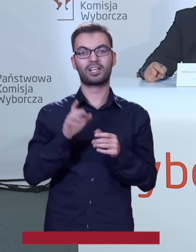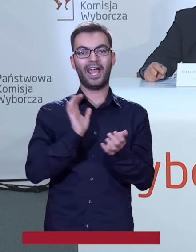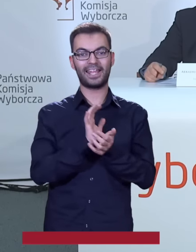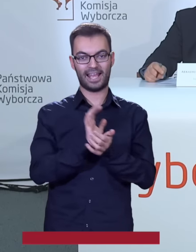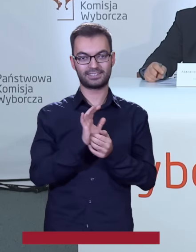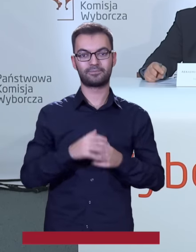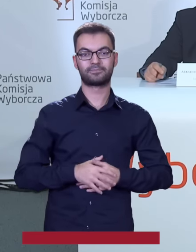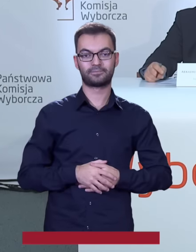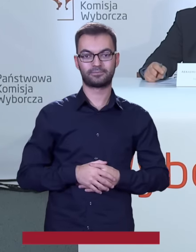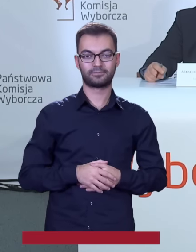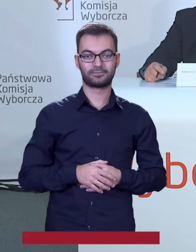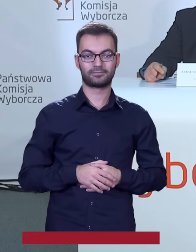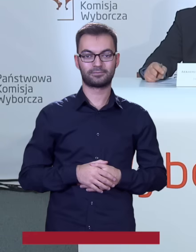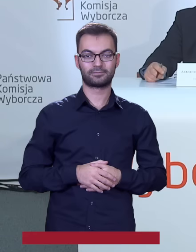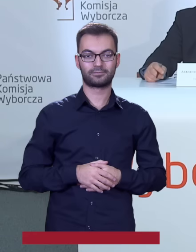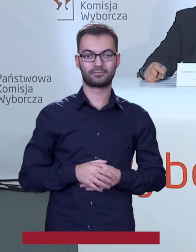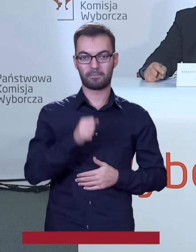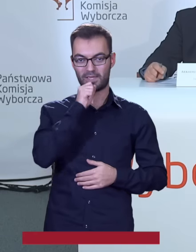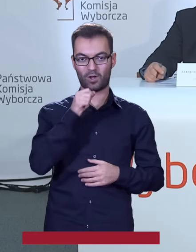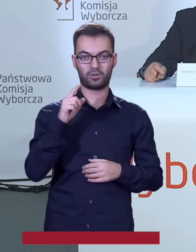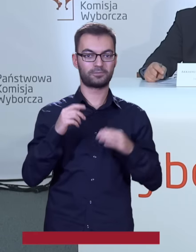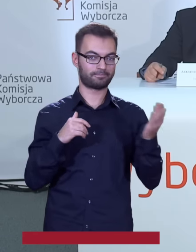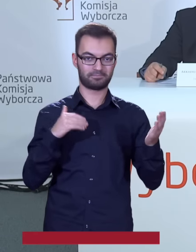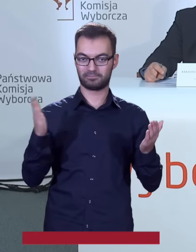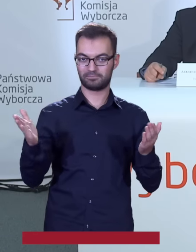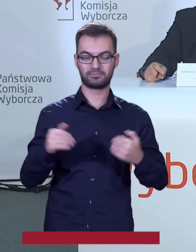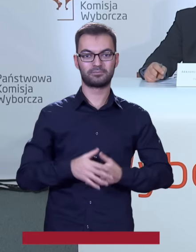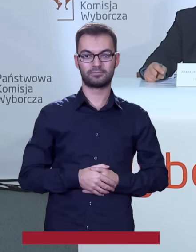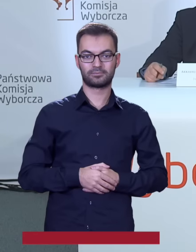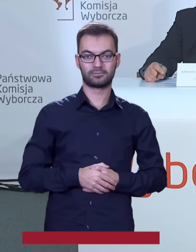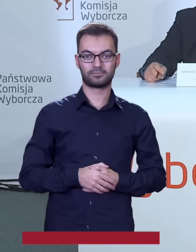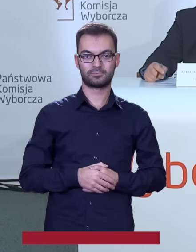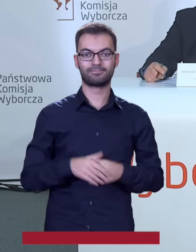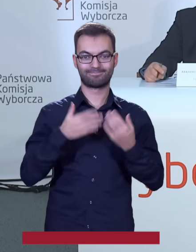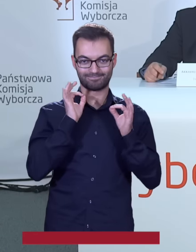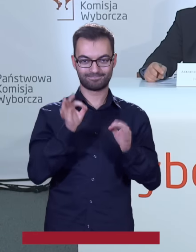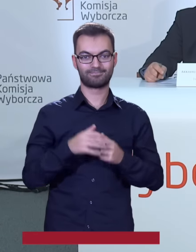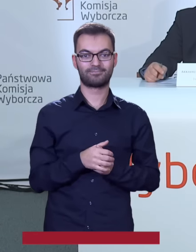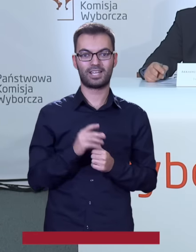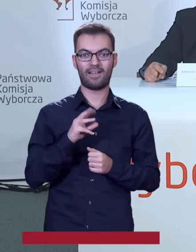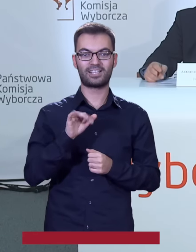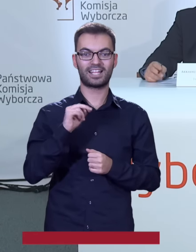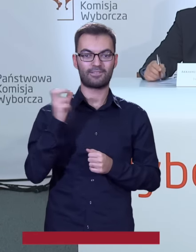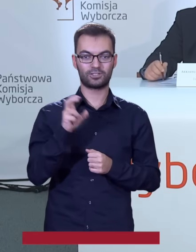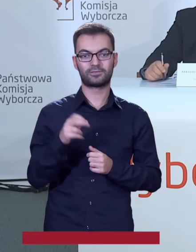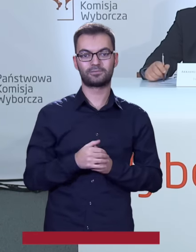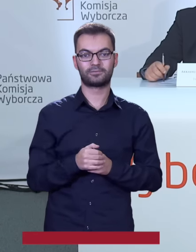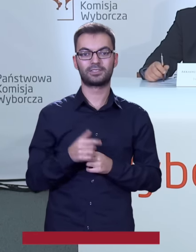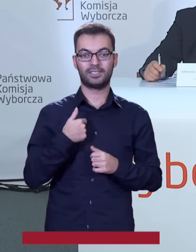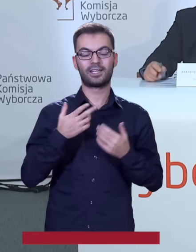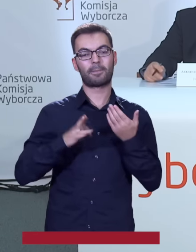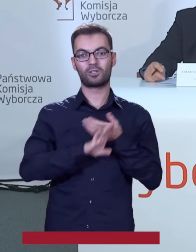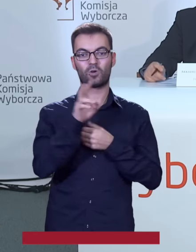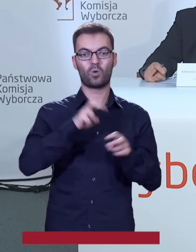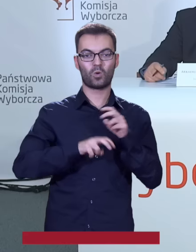reprezentują. Mikrofony są po lewej i po prawej stronie sali. Dzień dobry, Ewa Stankiewicz. Ja reprezentuję